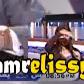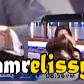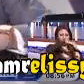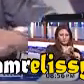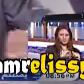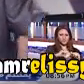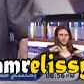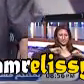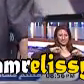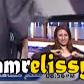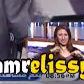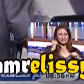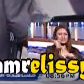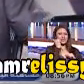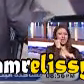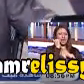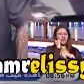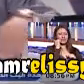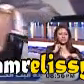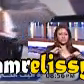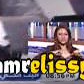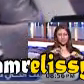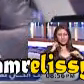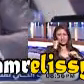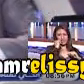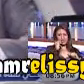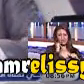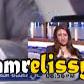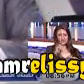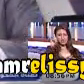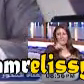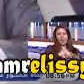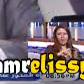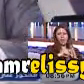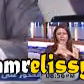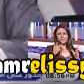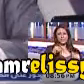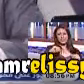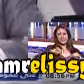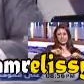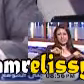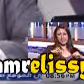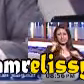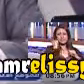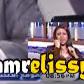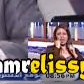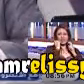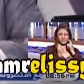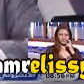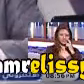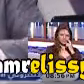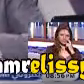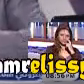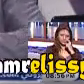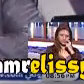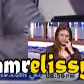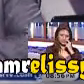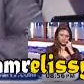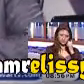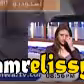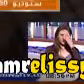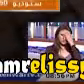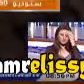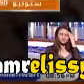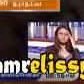نروح امام النادي الاهلي مع الزميله ايمان التوني ايمان ايه الاوضاع عندك دلوقتي قدام النادي الاهلي خير يا